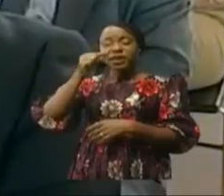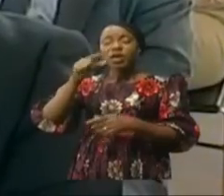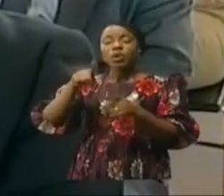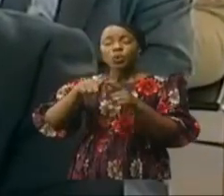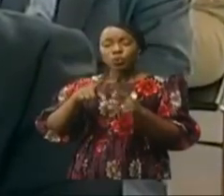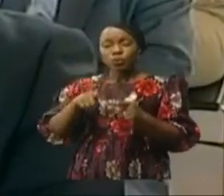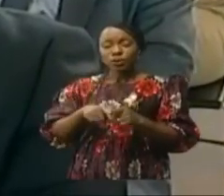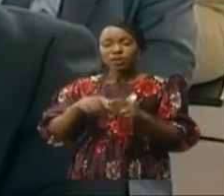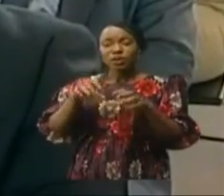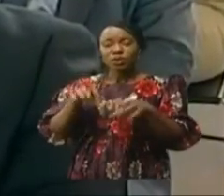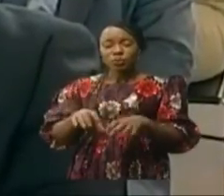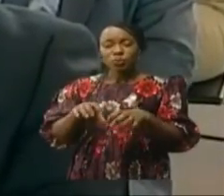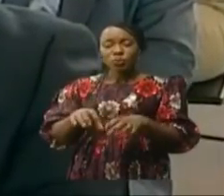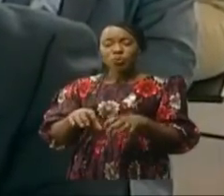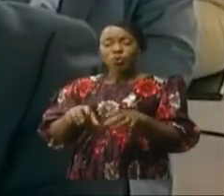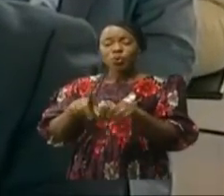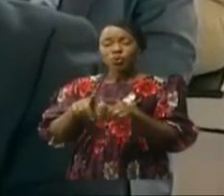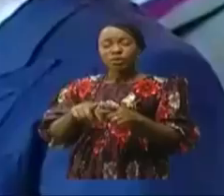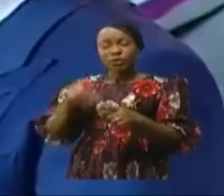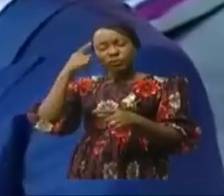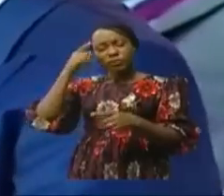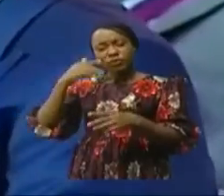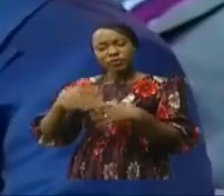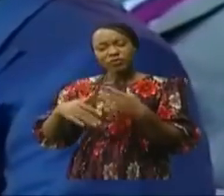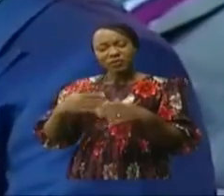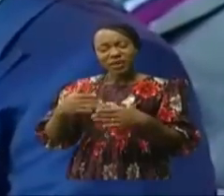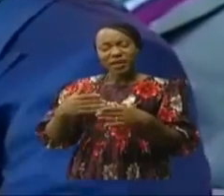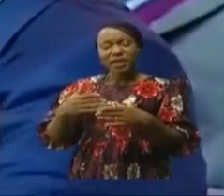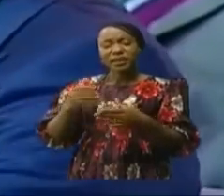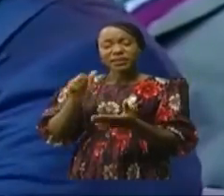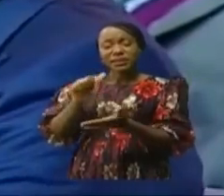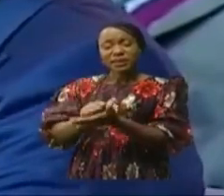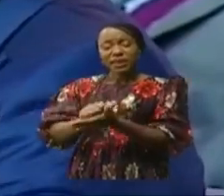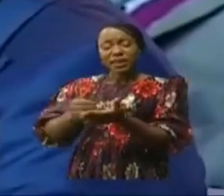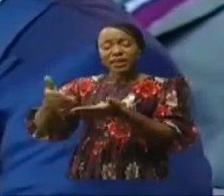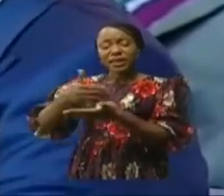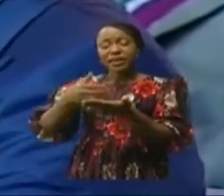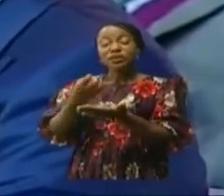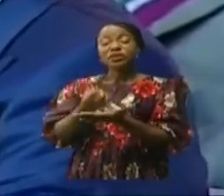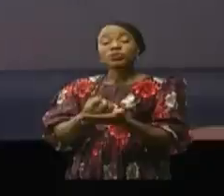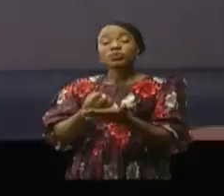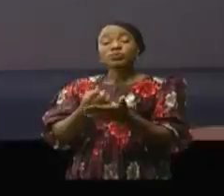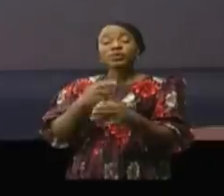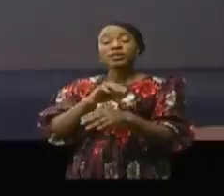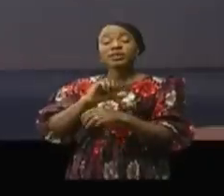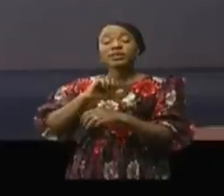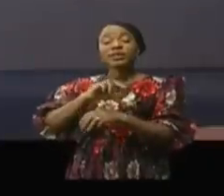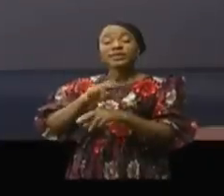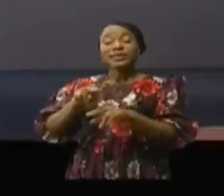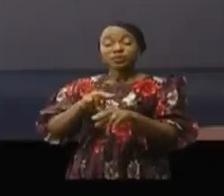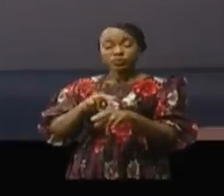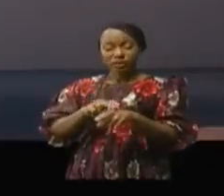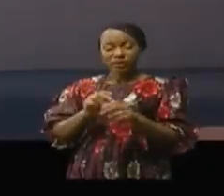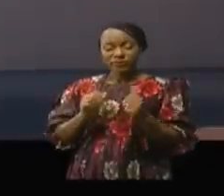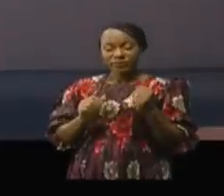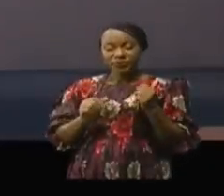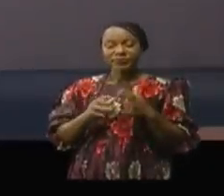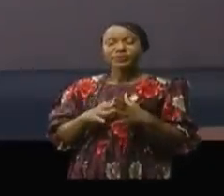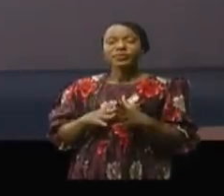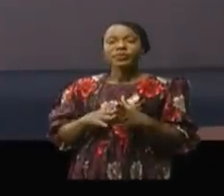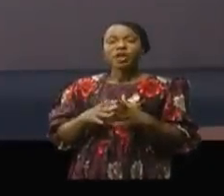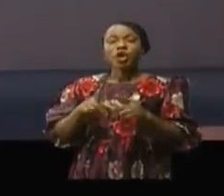fins d'en constituer un moteur incontestable de la relance économique nationale. Tel que j'ai eu